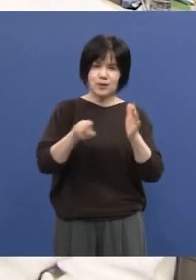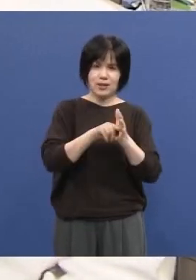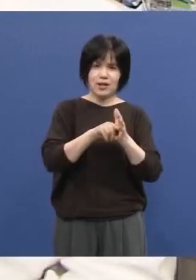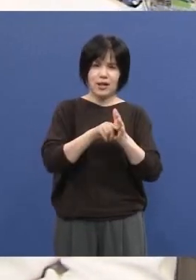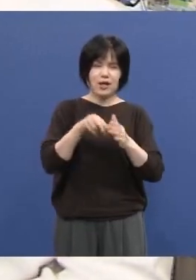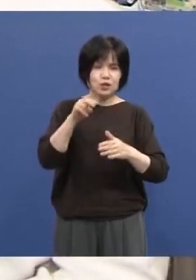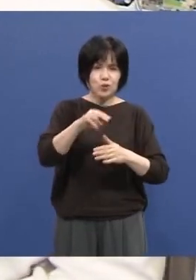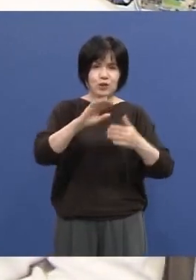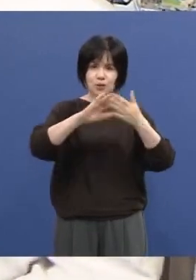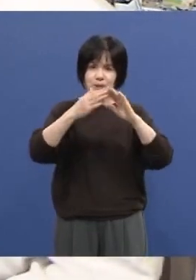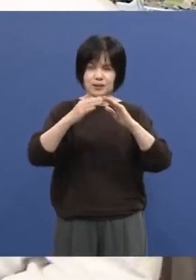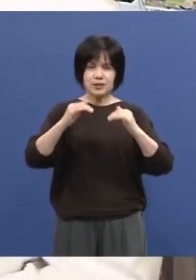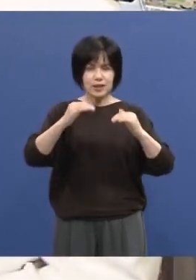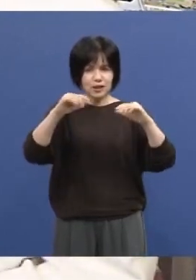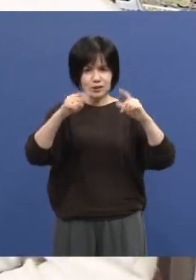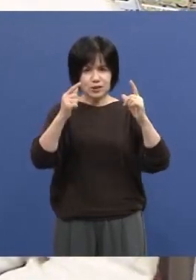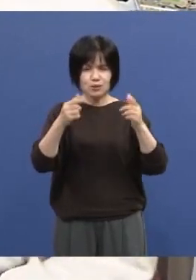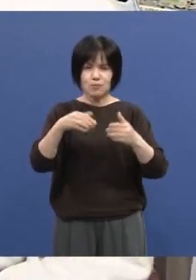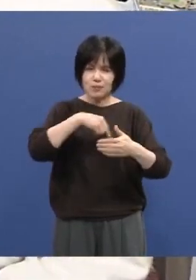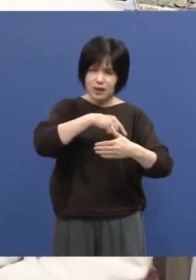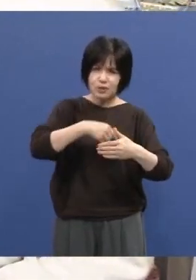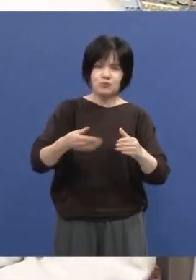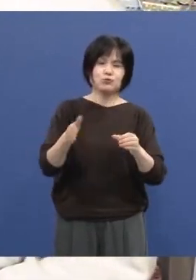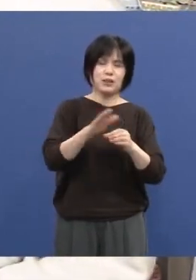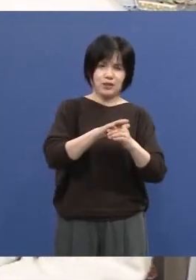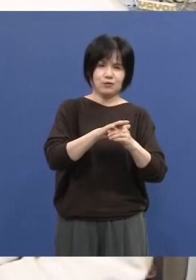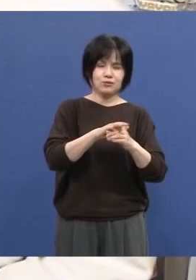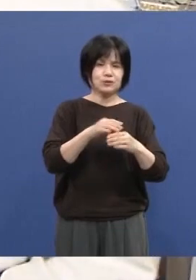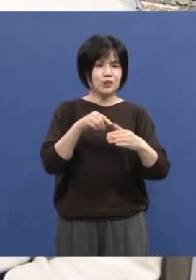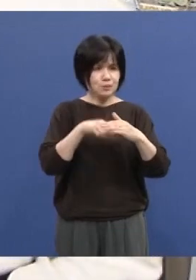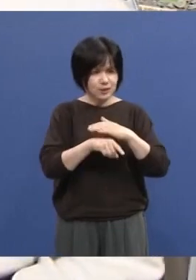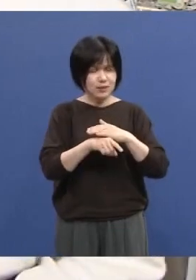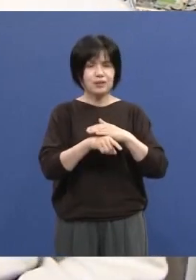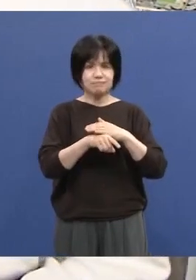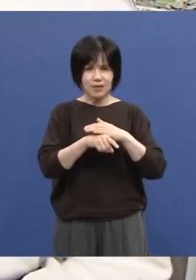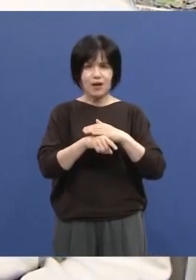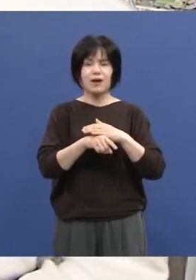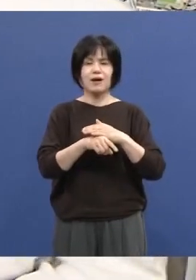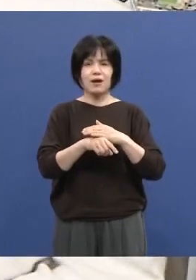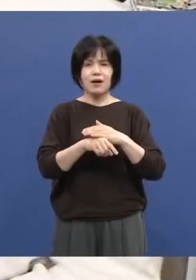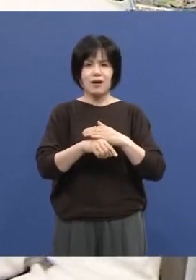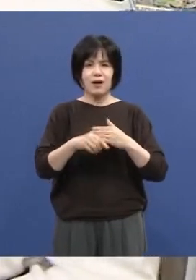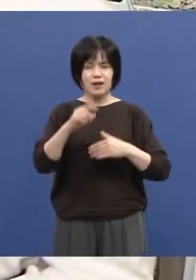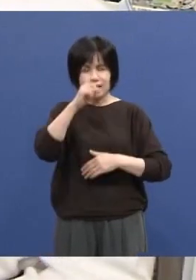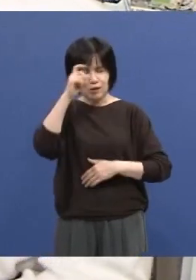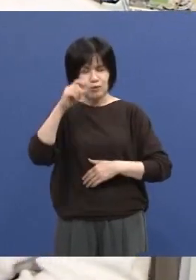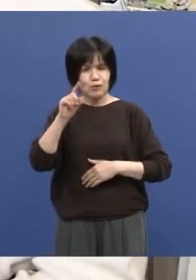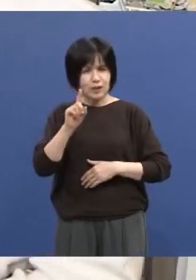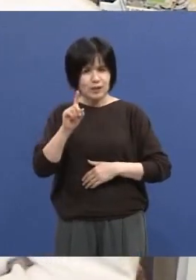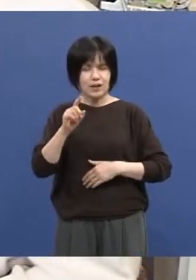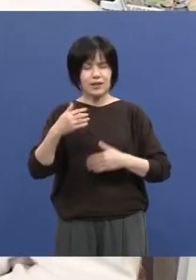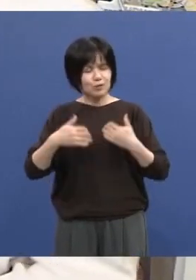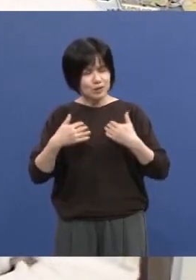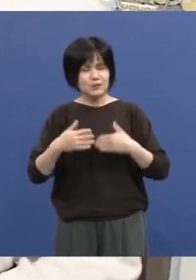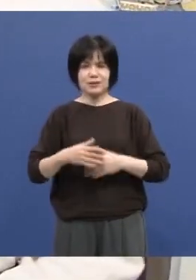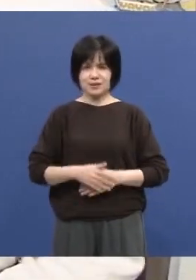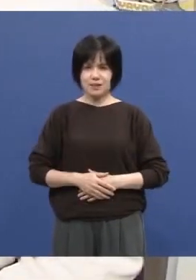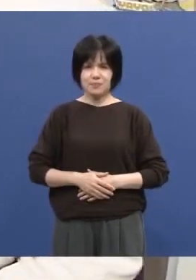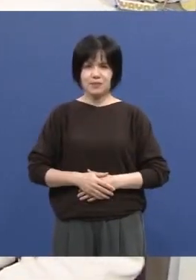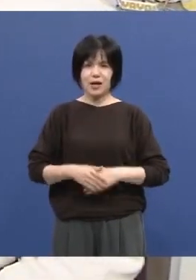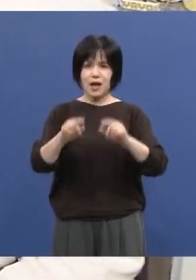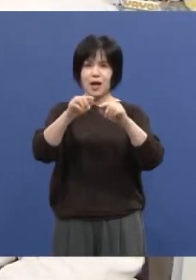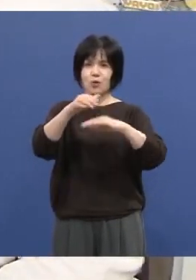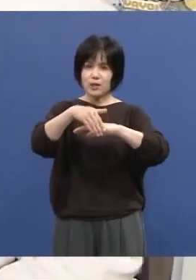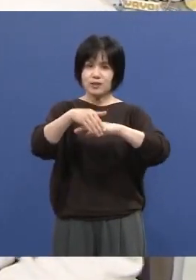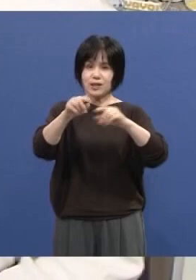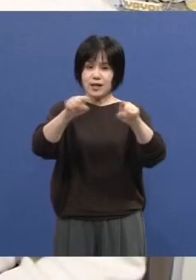としての要素も含まれているってことですね。いや、どんな謎があるのか楽しみですね。そういえば受付でキットをもら